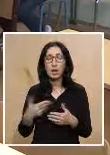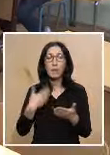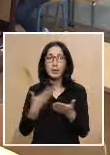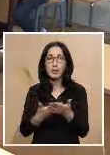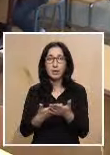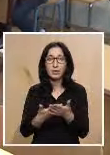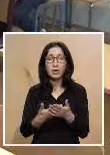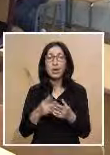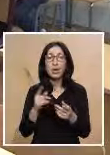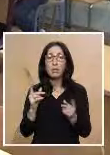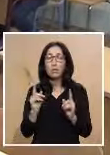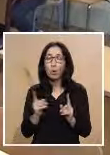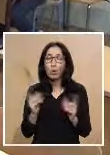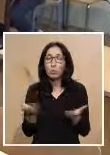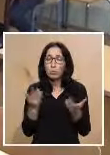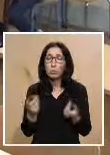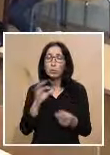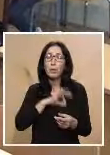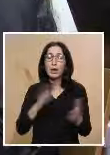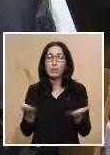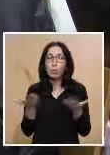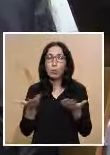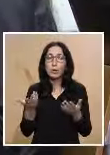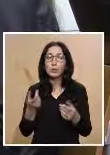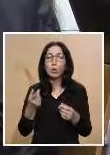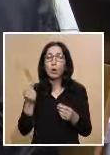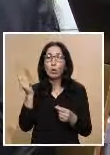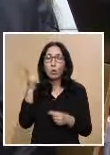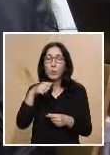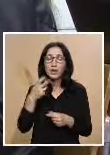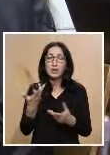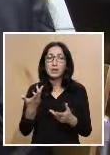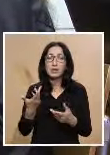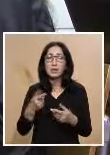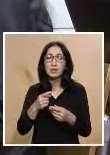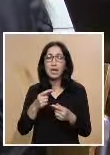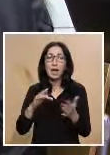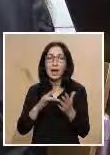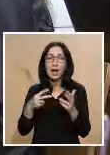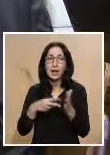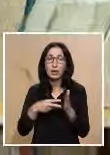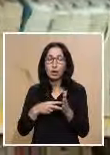дигиталното поколение се умяха много бързо да принесат своите дигитални умения за работа с тези електронни